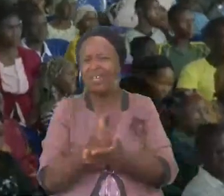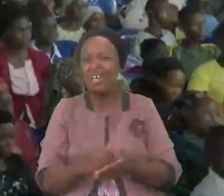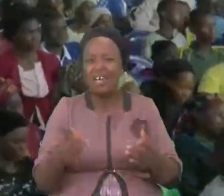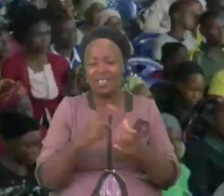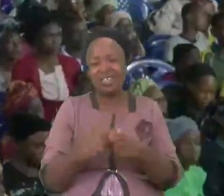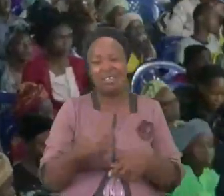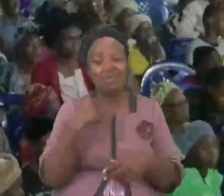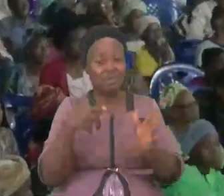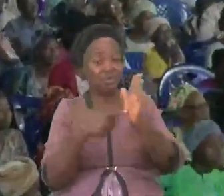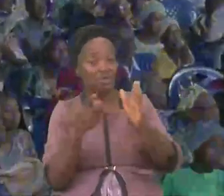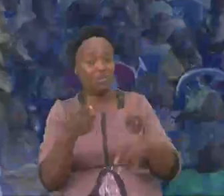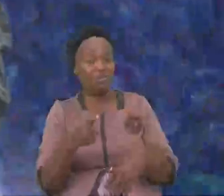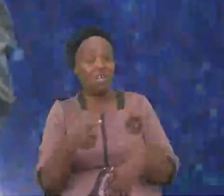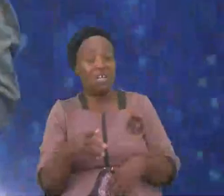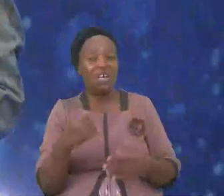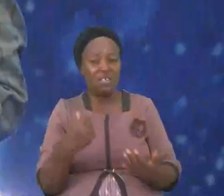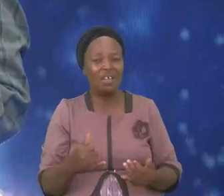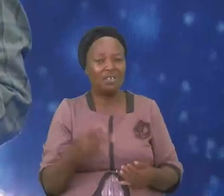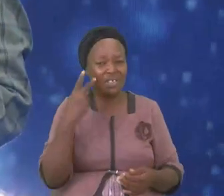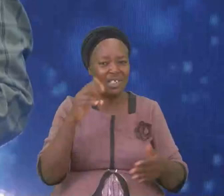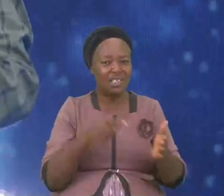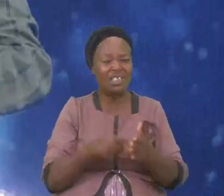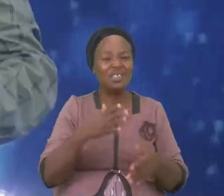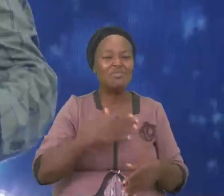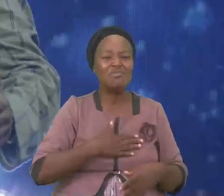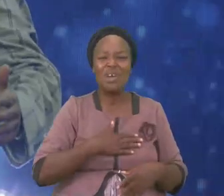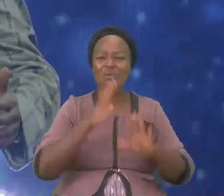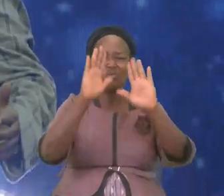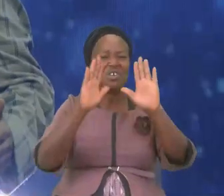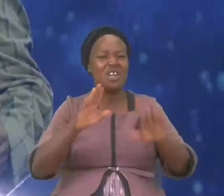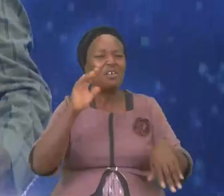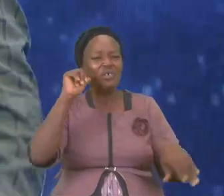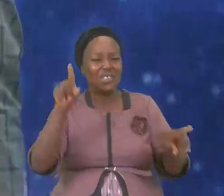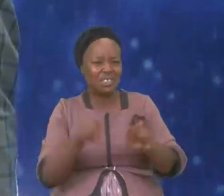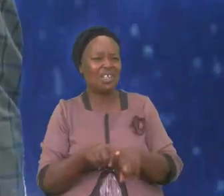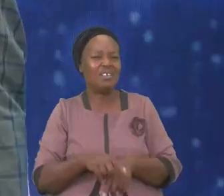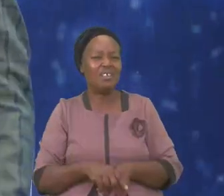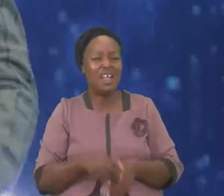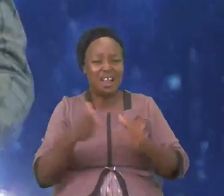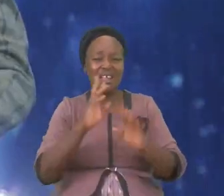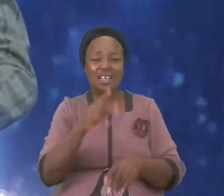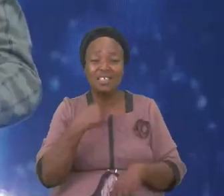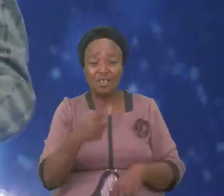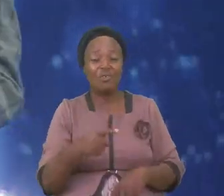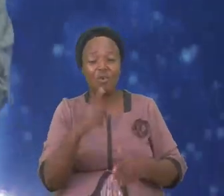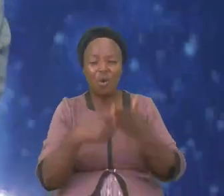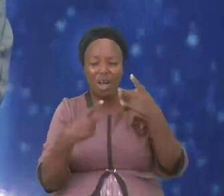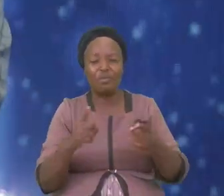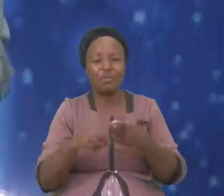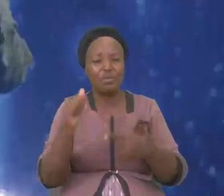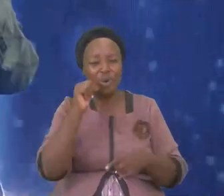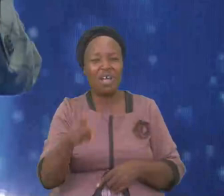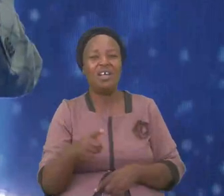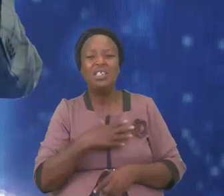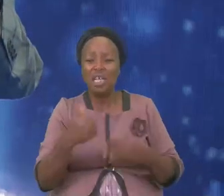Laissez-moi vous montrer. Voyons notre soeur bien-aimée. Laissons-la nous dire ce qui lui est arrivé.